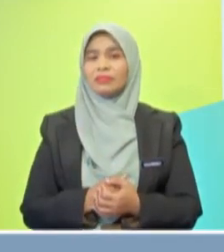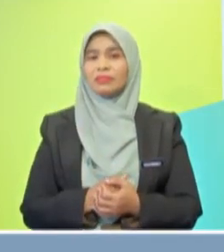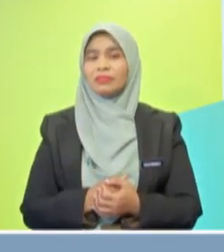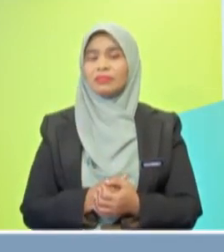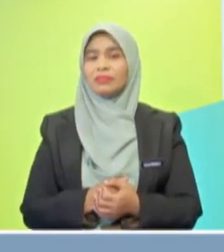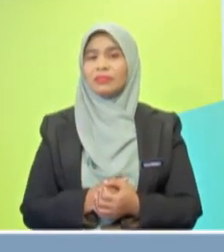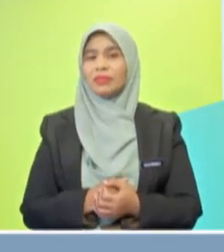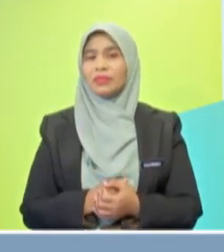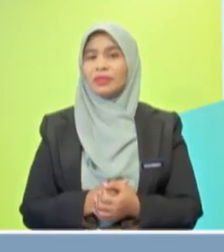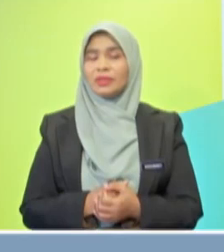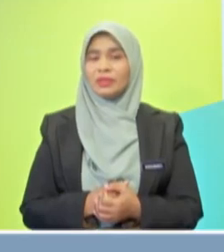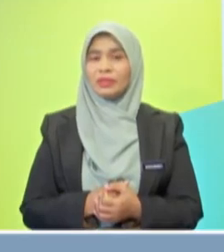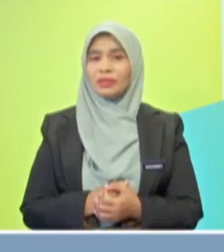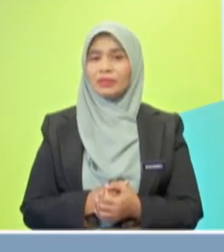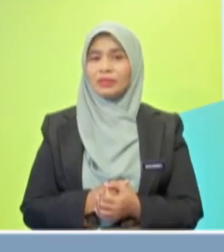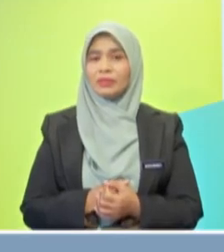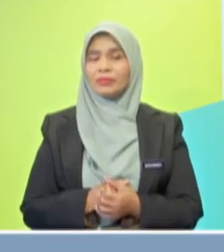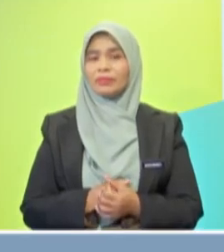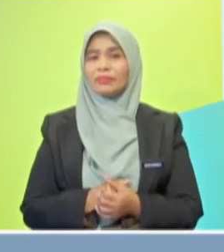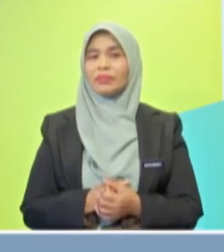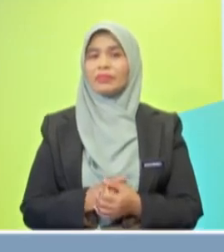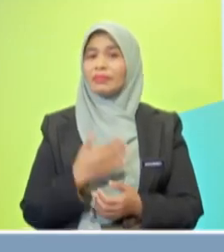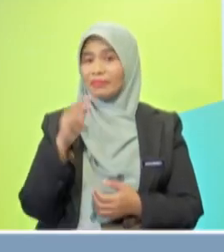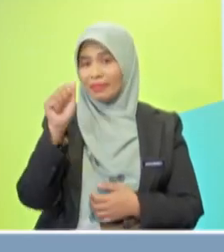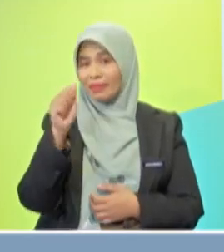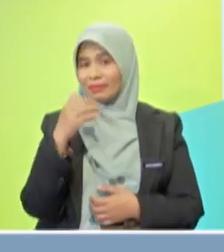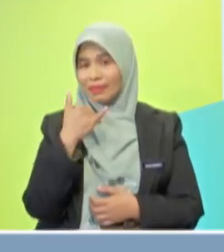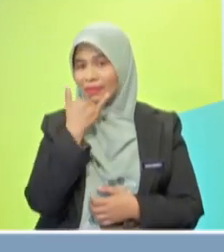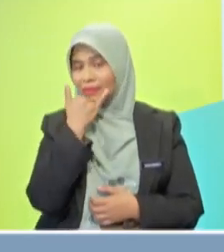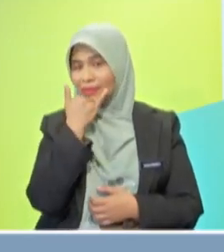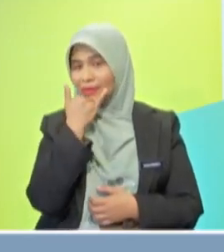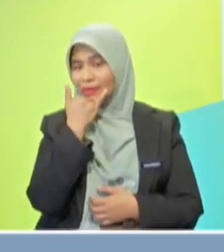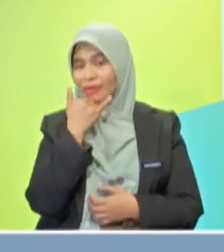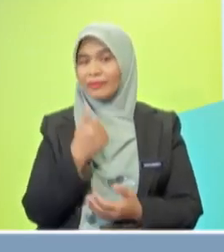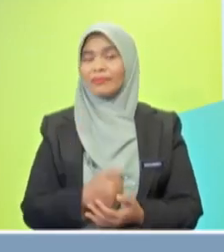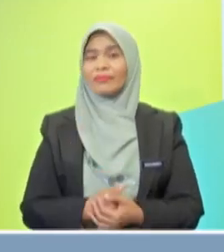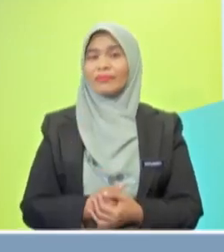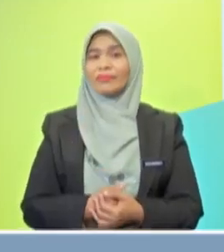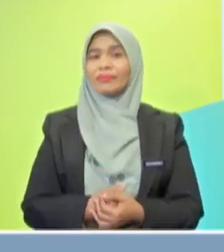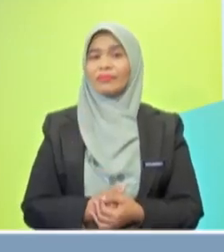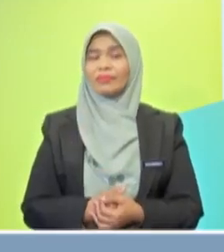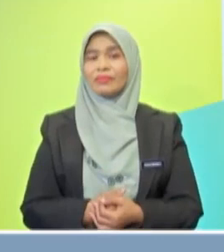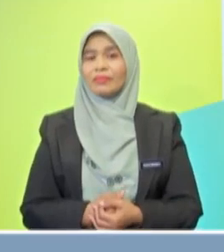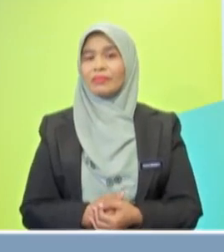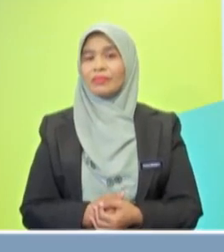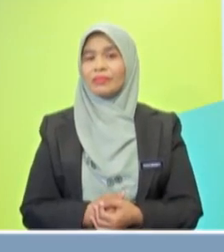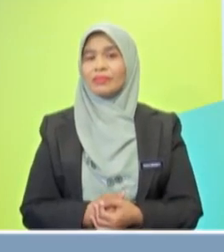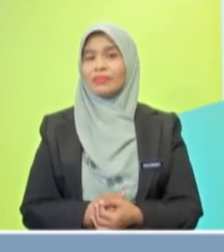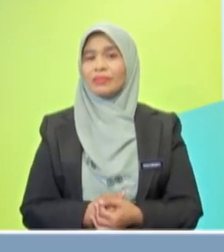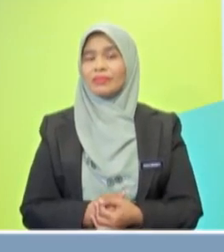B? Salah rasanya. Salah. Aha. Kan? Jawapannya A ke B, Khalif?